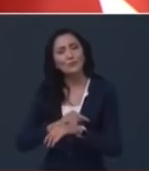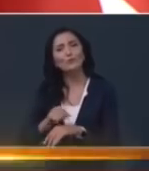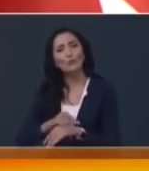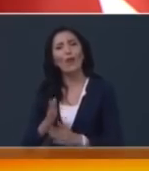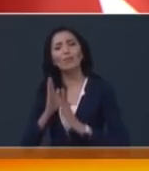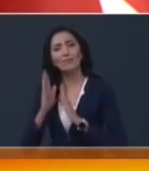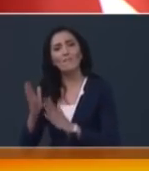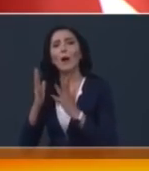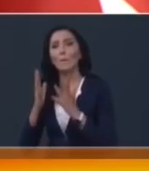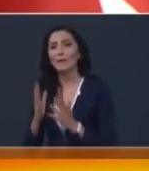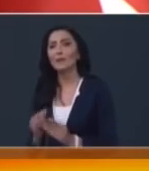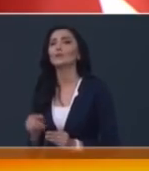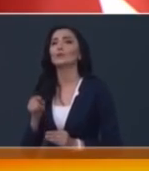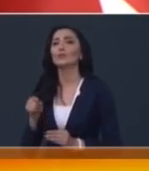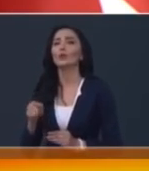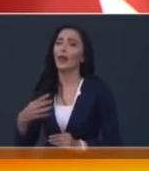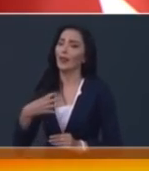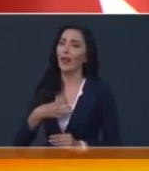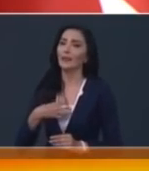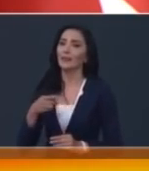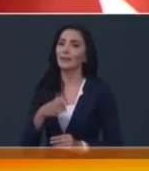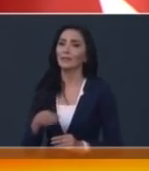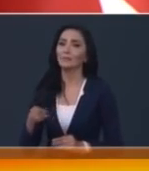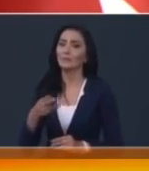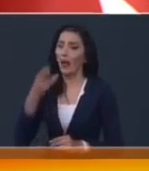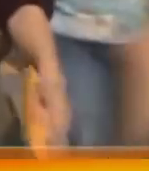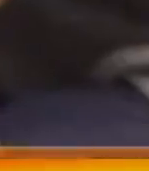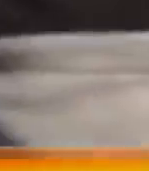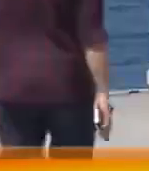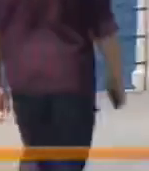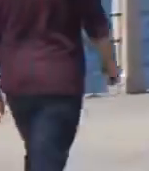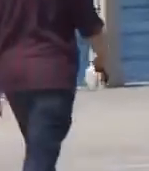süre daha devam edeceği gerçeğine kendimizi alıştırmalıyız.